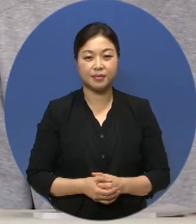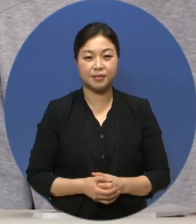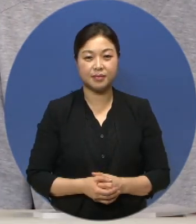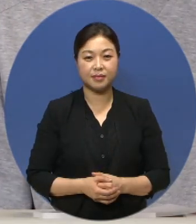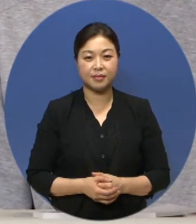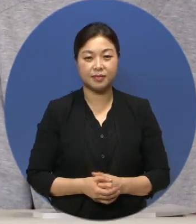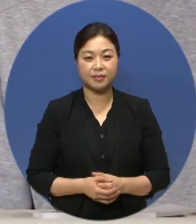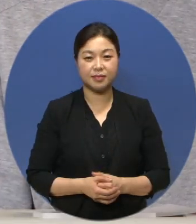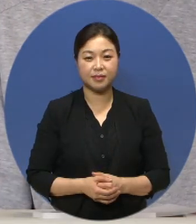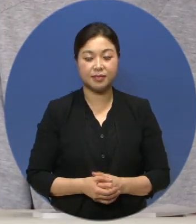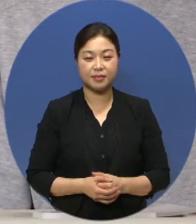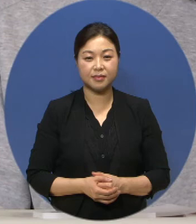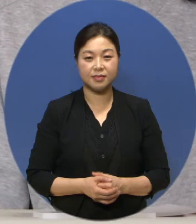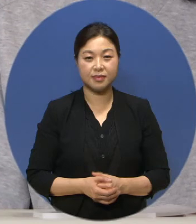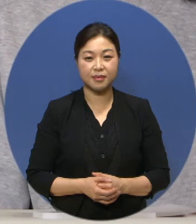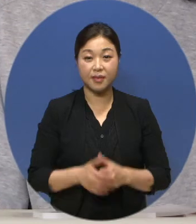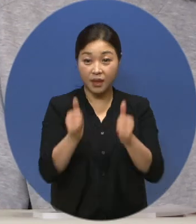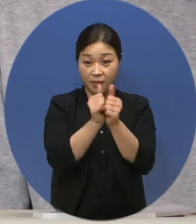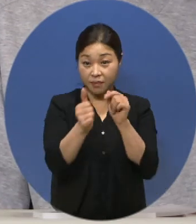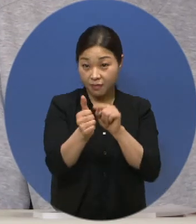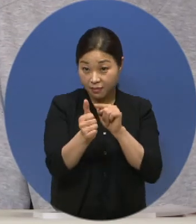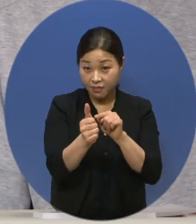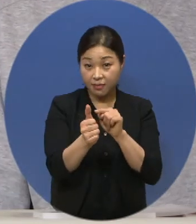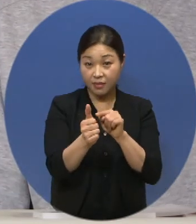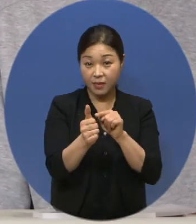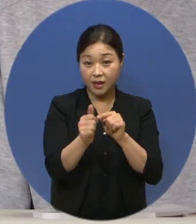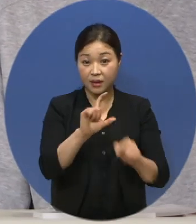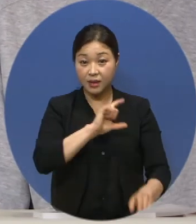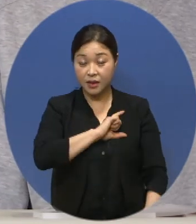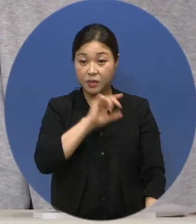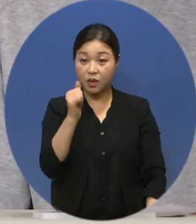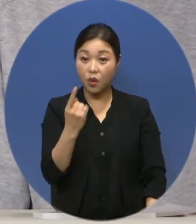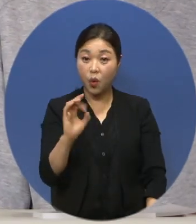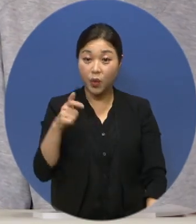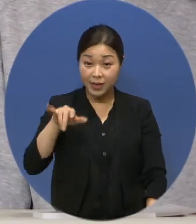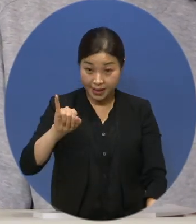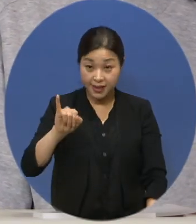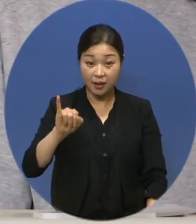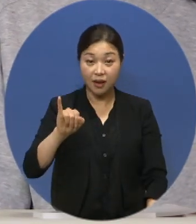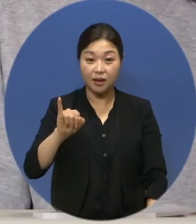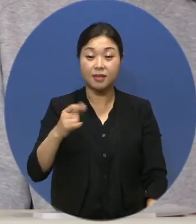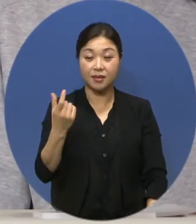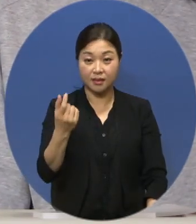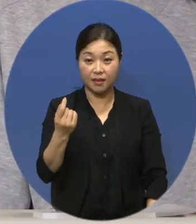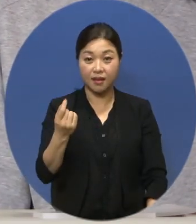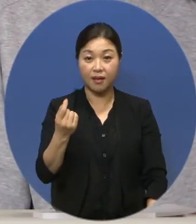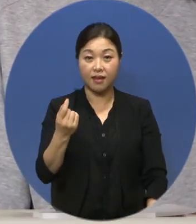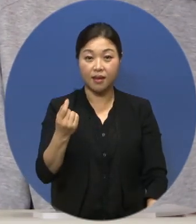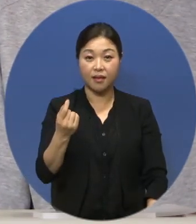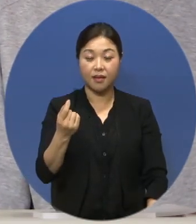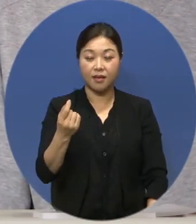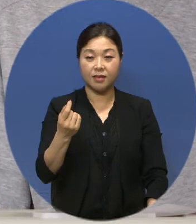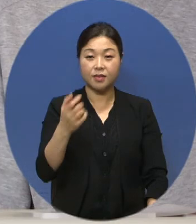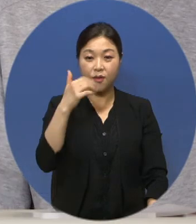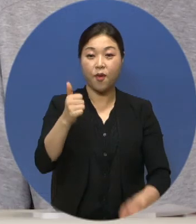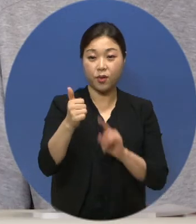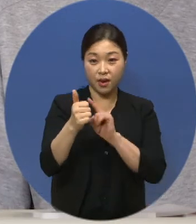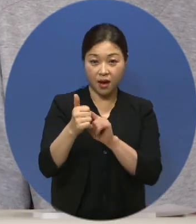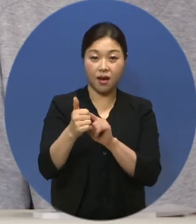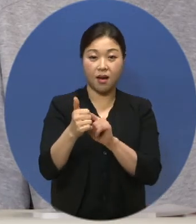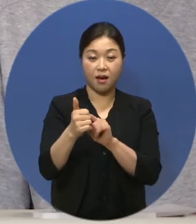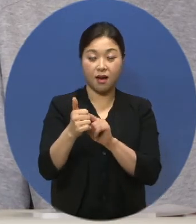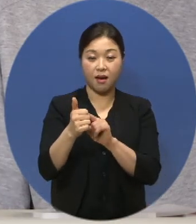그러니까 이 캐릭터가 이제 홍기였나요? 네. 홍기가 주인공인 이야기인데